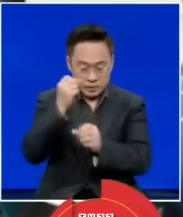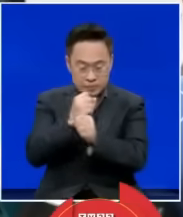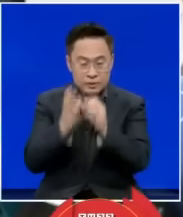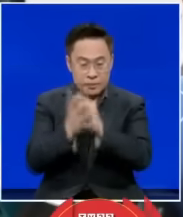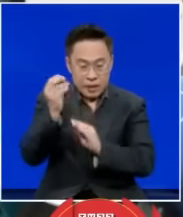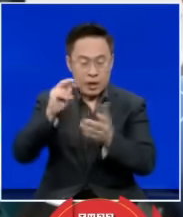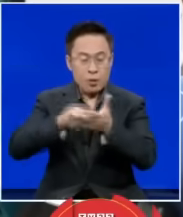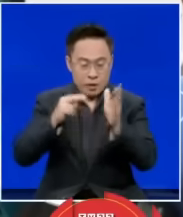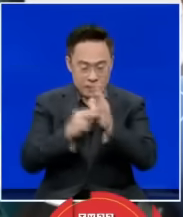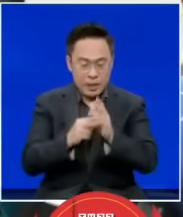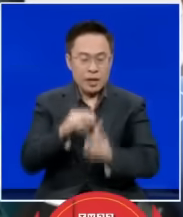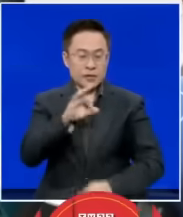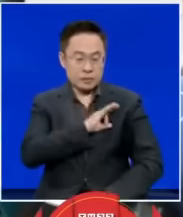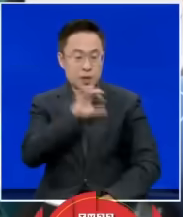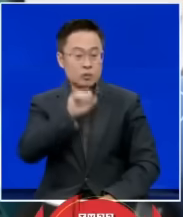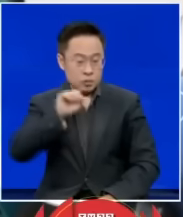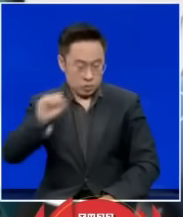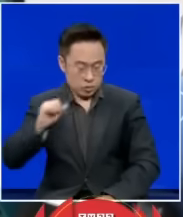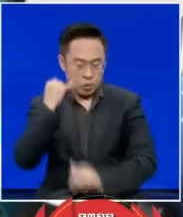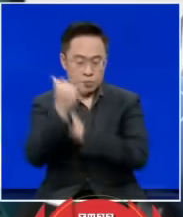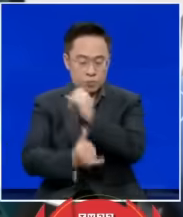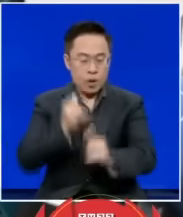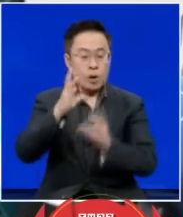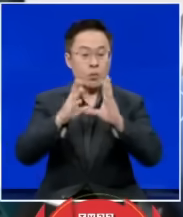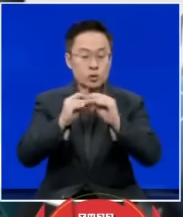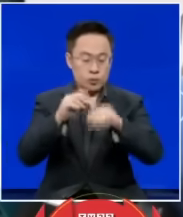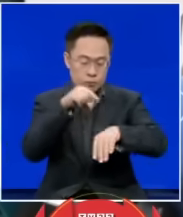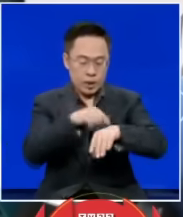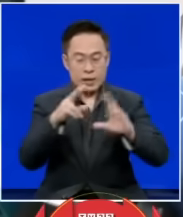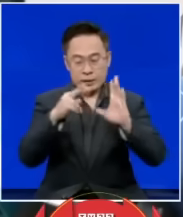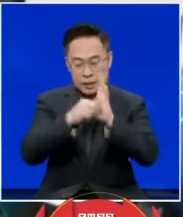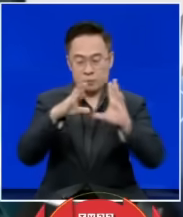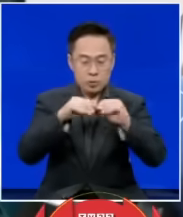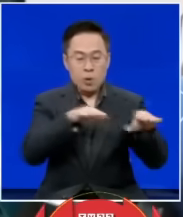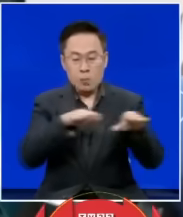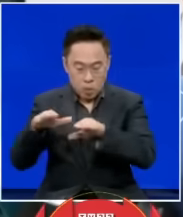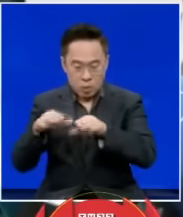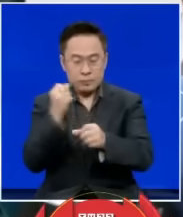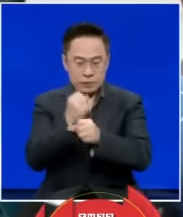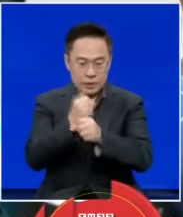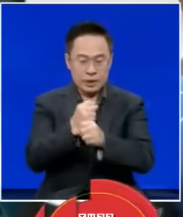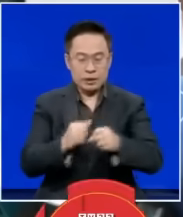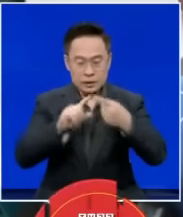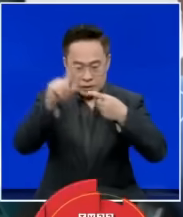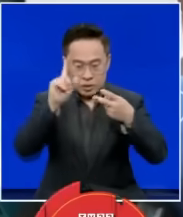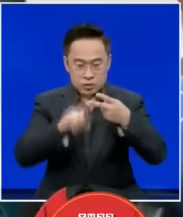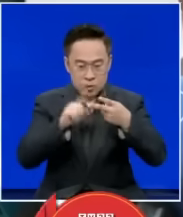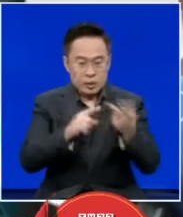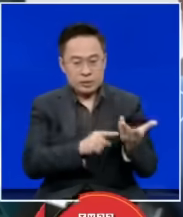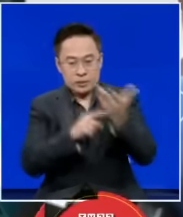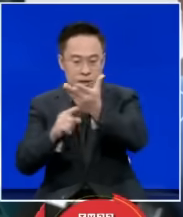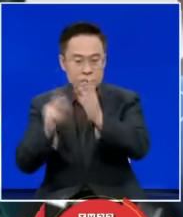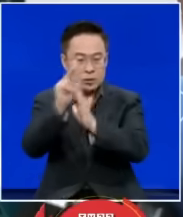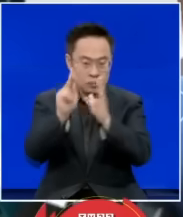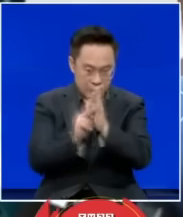ให้สมาชิกสภาผู้แทนราษฎรเข้าประชุมอย่างพร้อมเพรียงกันทำหน้าที่คิดกฎหมายเสนอกฎหมายก็แค่นี้นะครับอย่าเลย